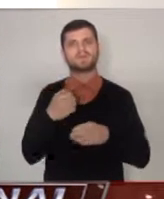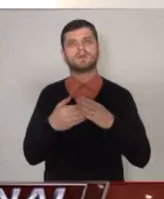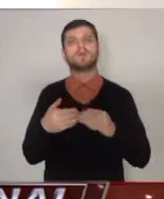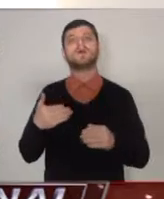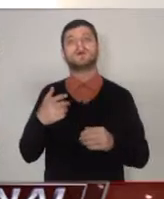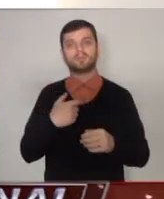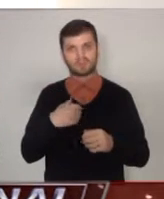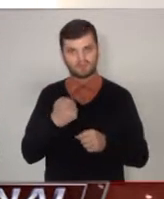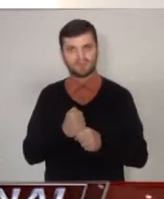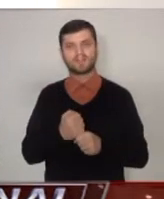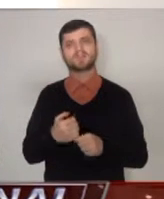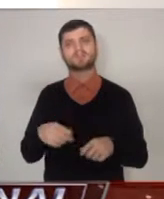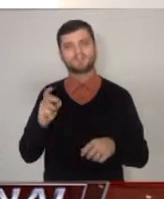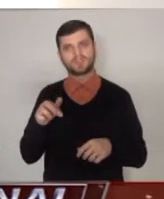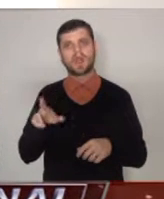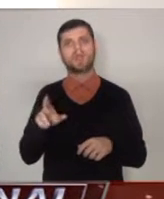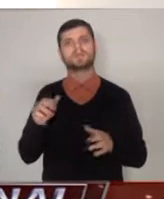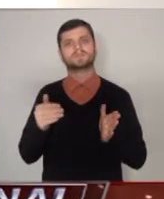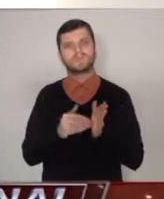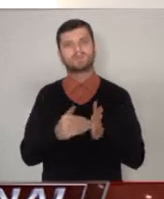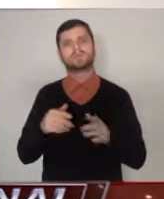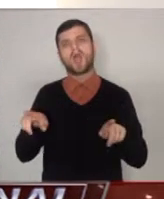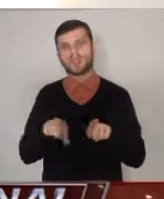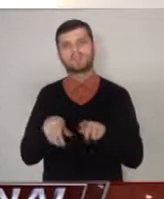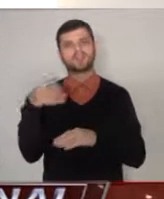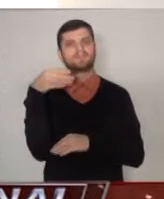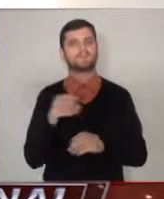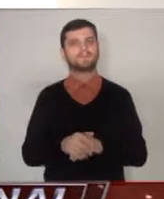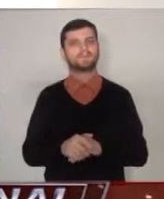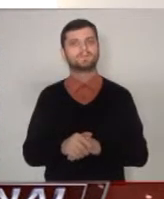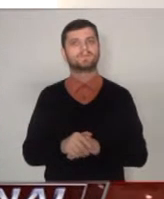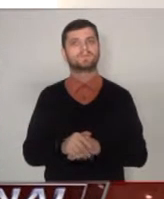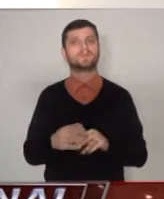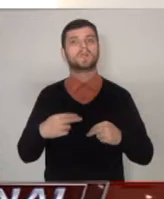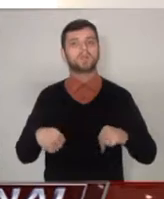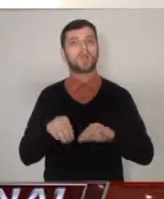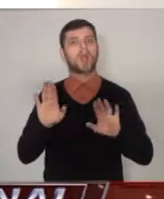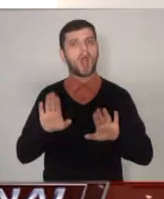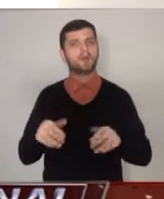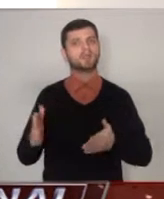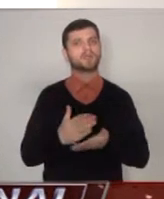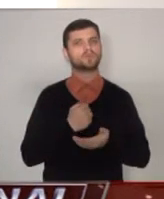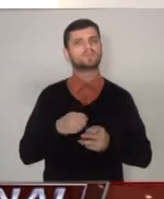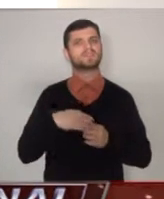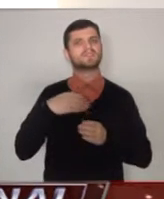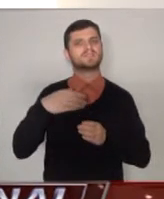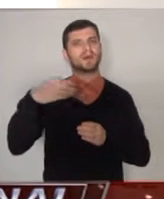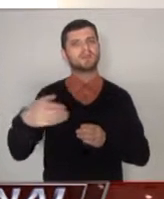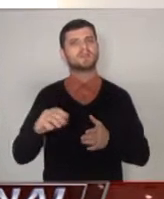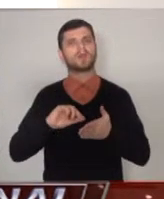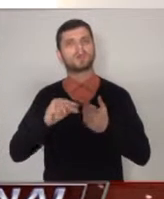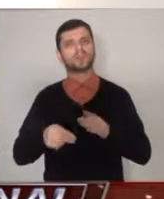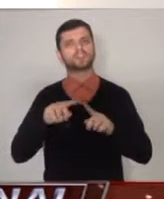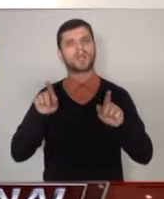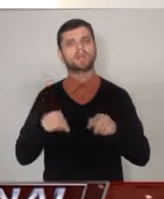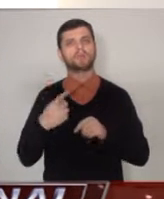un contract cu altă firmă, este târziu. Dar sunteți în termenul de... Nu, am reușit deci să amânăm contractul cu un an de zile, ca